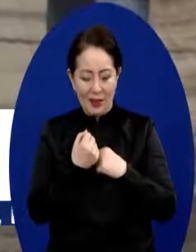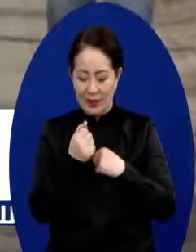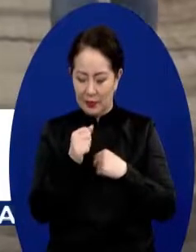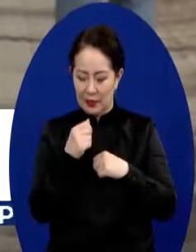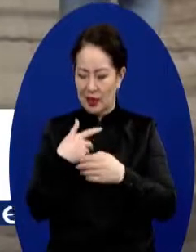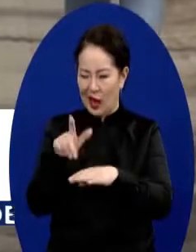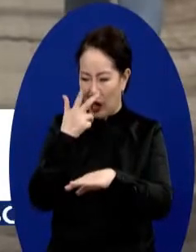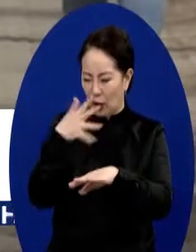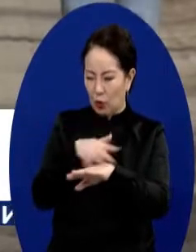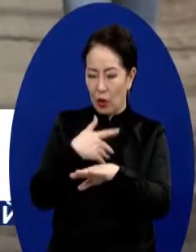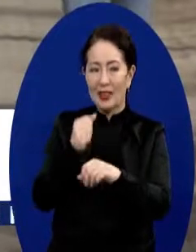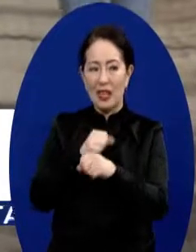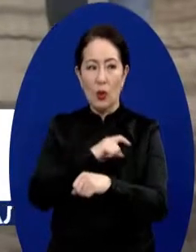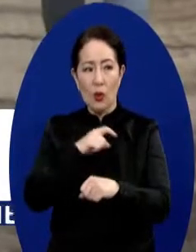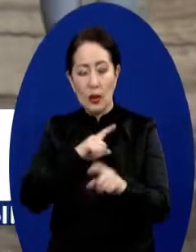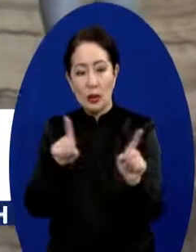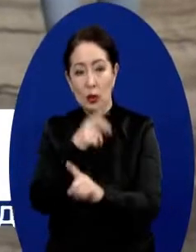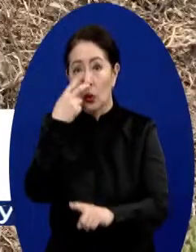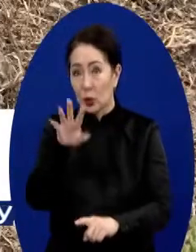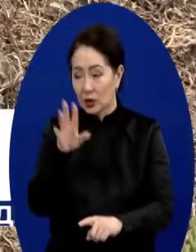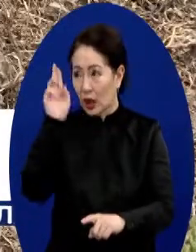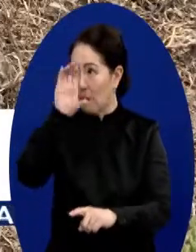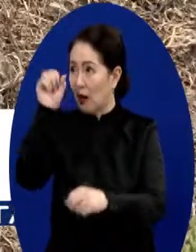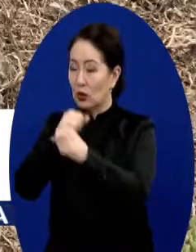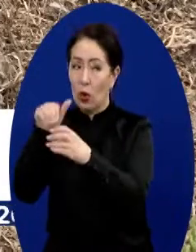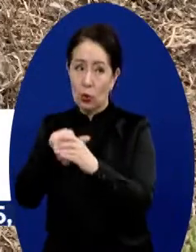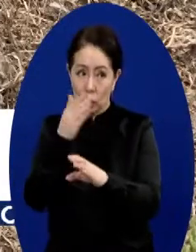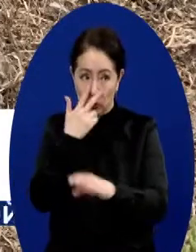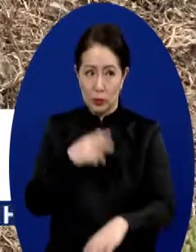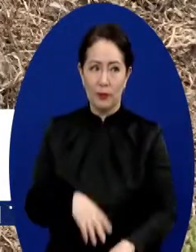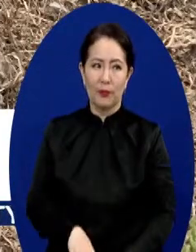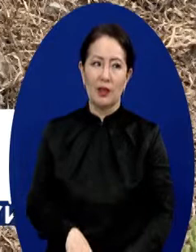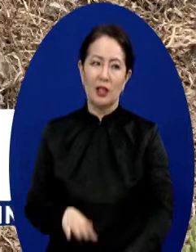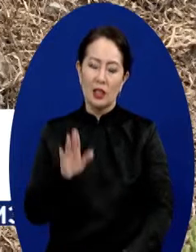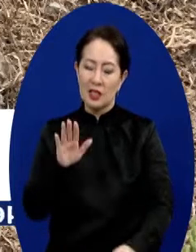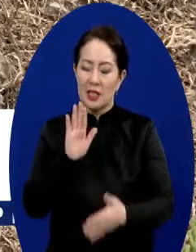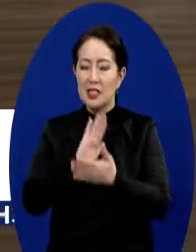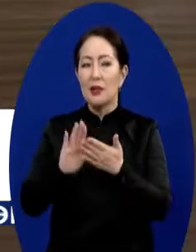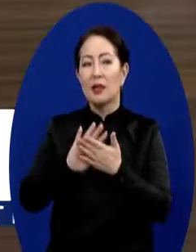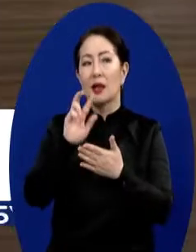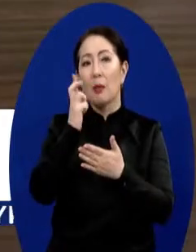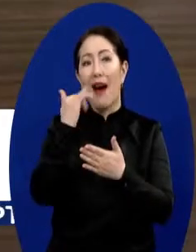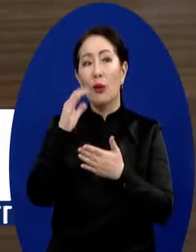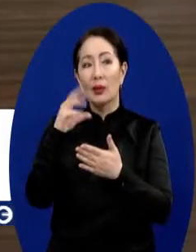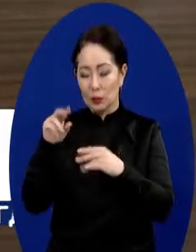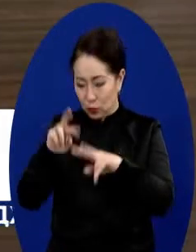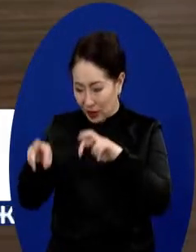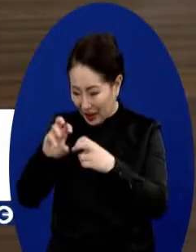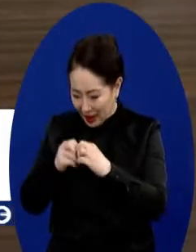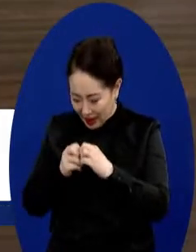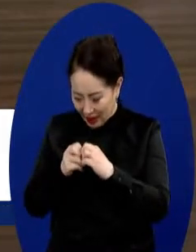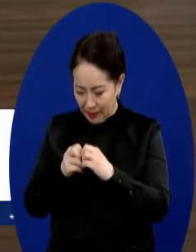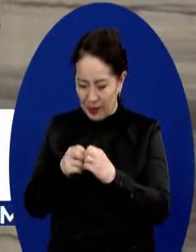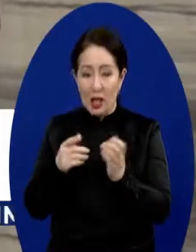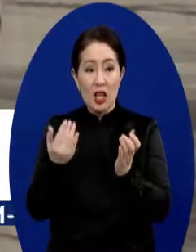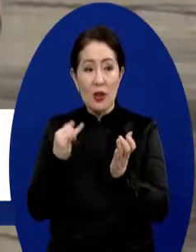гэд ингэж зорж явж үзсэн нь компанид ажиллахаас өмнө багаурын цэвэрлэх байгууламж дээр хийж эсэлтэй судалгааны ажиллаа. Тэгээ яг энэ технологиг Монголд ирнэ